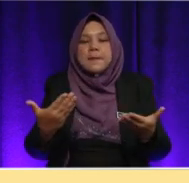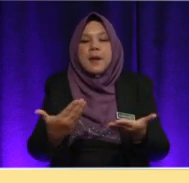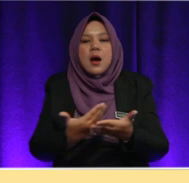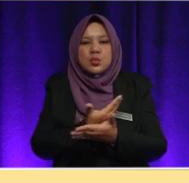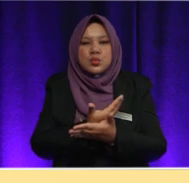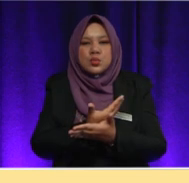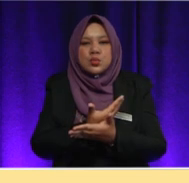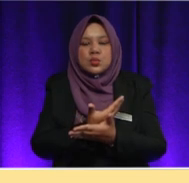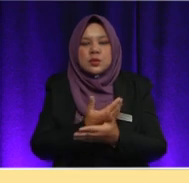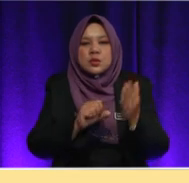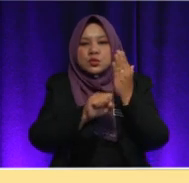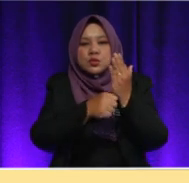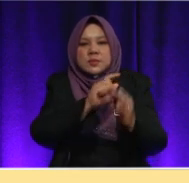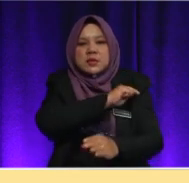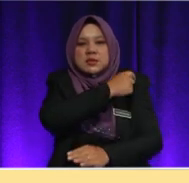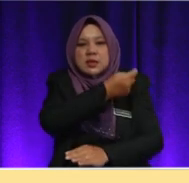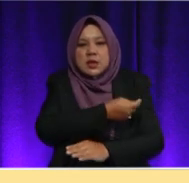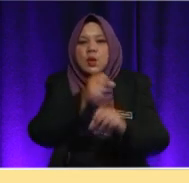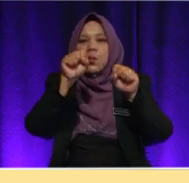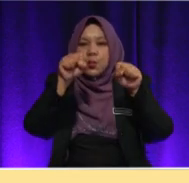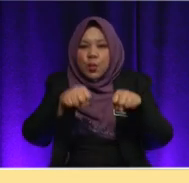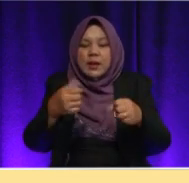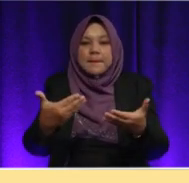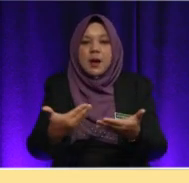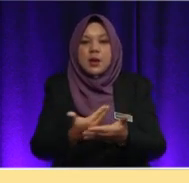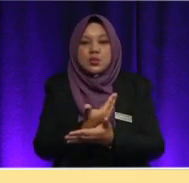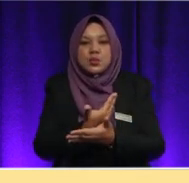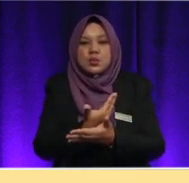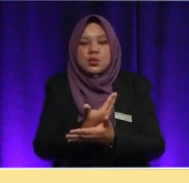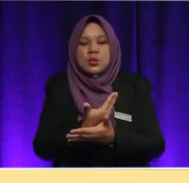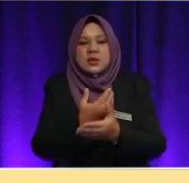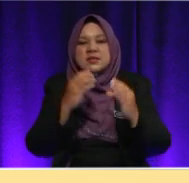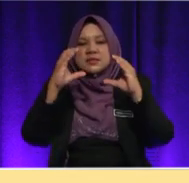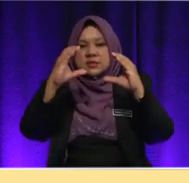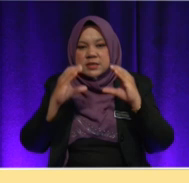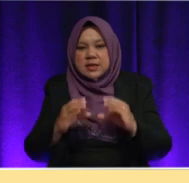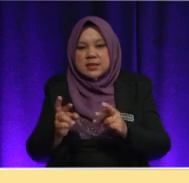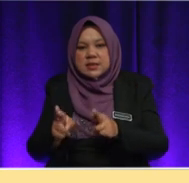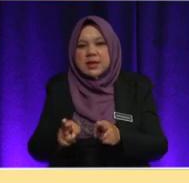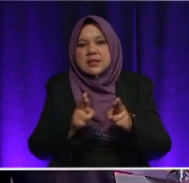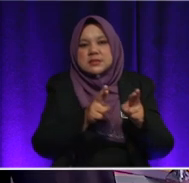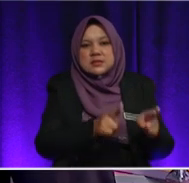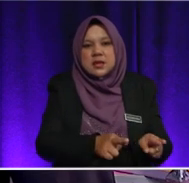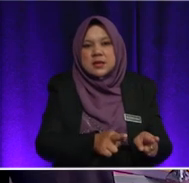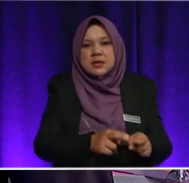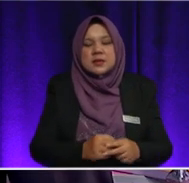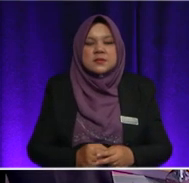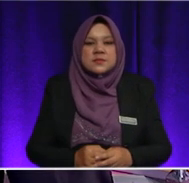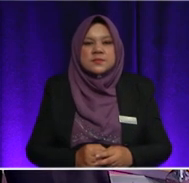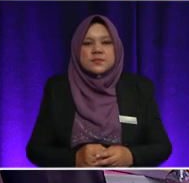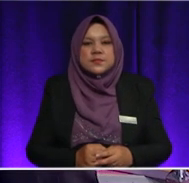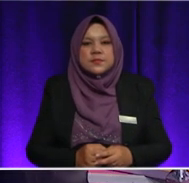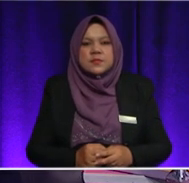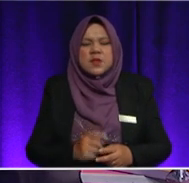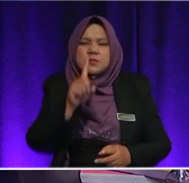nah oke dan Sumut lagi boleh baru oke secara terancam saya saya yakin